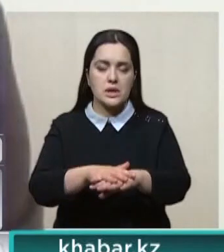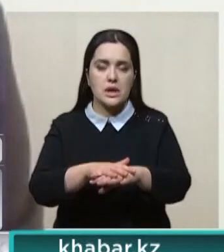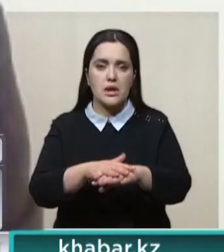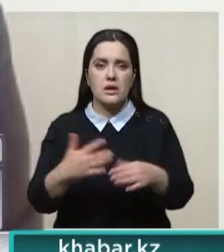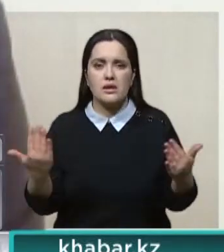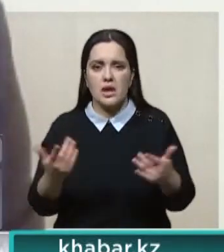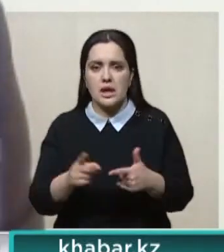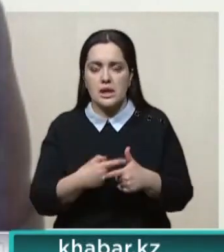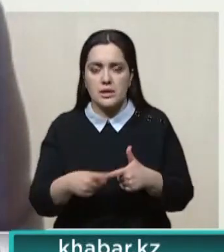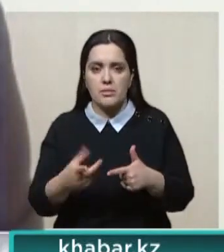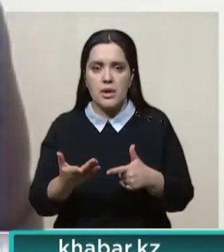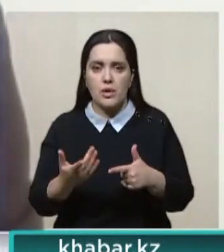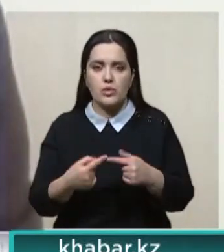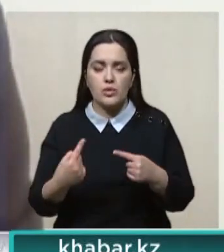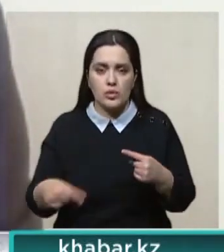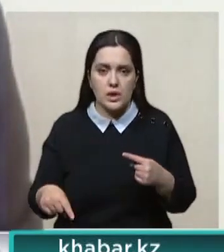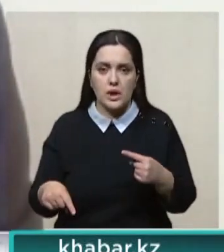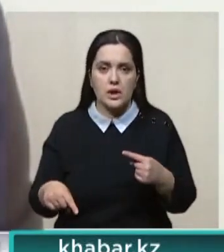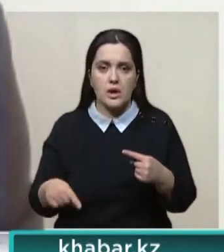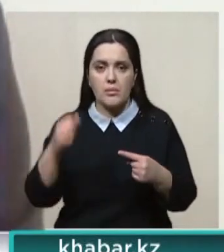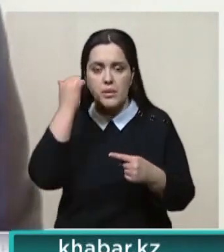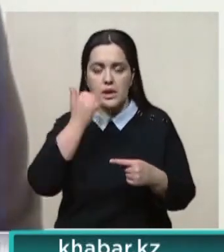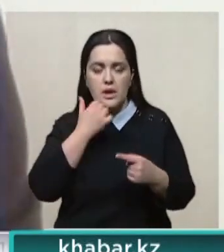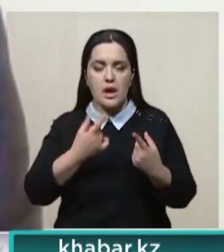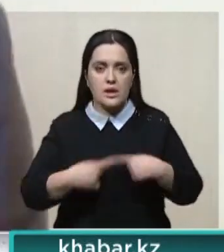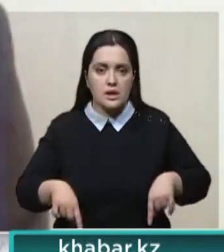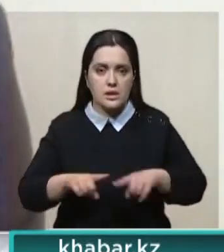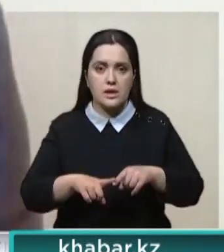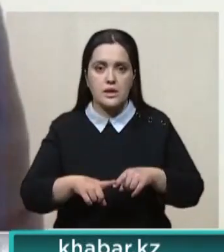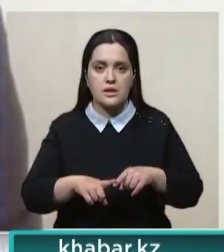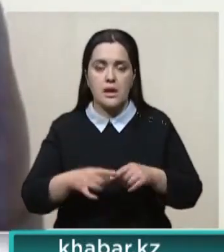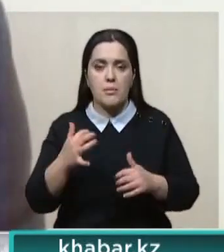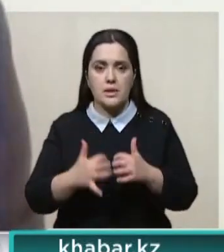каких-либо других благотворительных организаций, посредников.